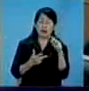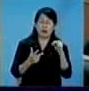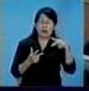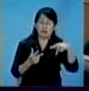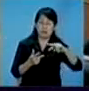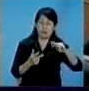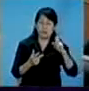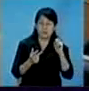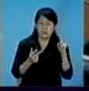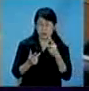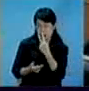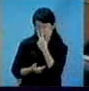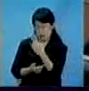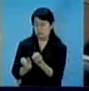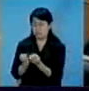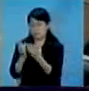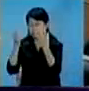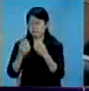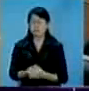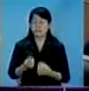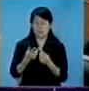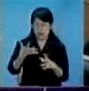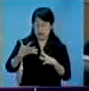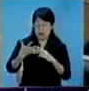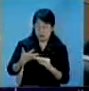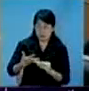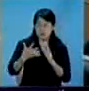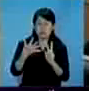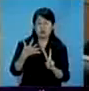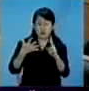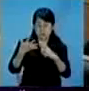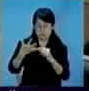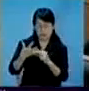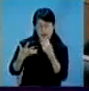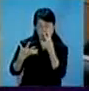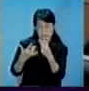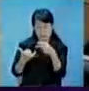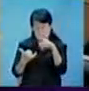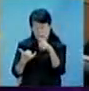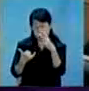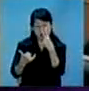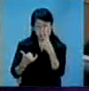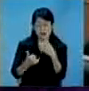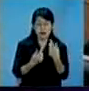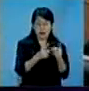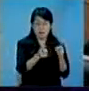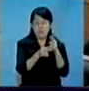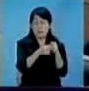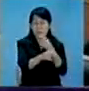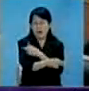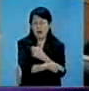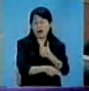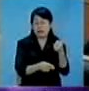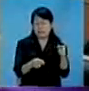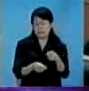ตาครับระเบิดครับแต่มี2คนที่ผมไม่ได้เห็นศพโดยตรงแต่ว่าแพทย์ที่ตรวจนะครับเพราะว่าไปเสีย